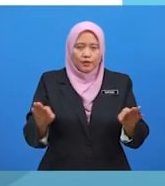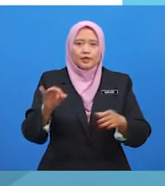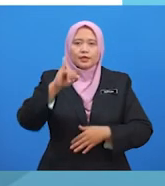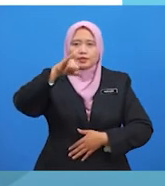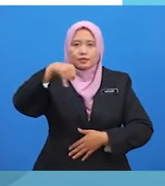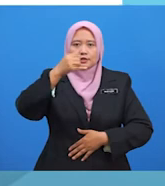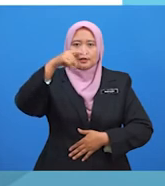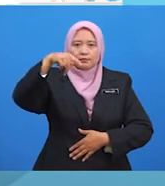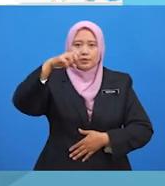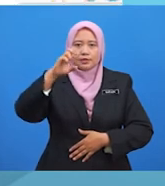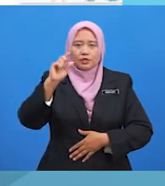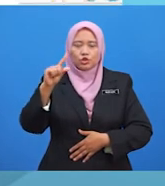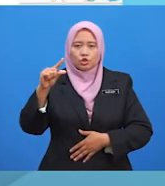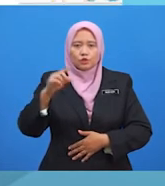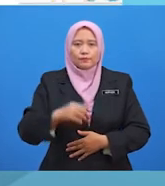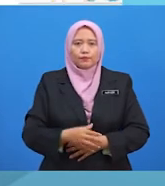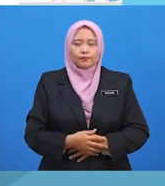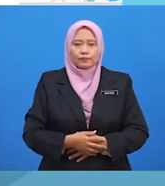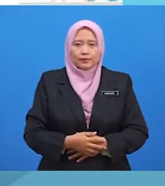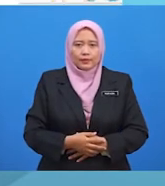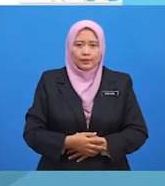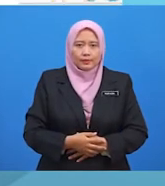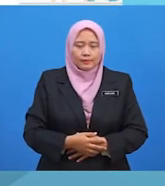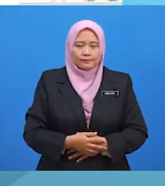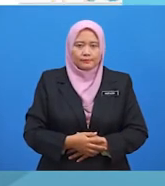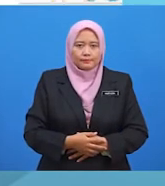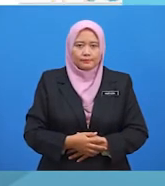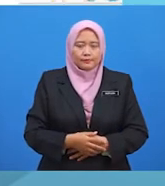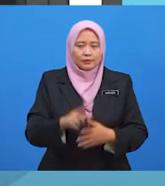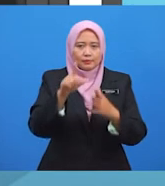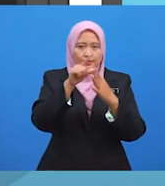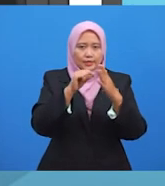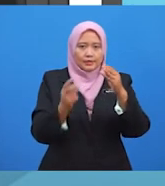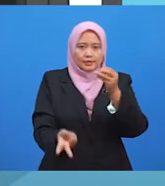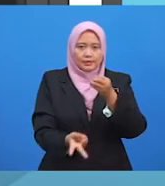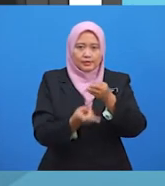Klik File dan pilih Save As.